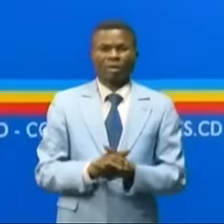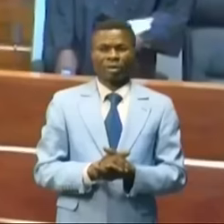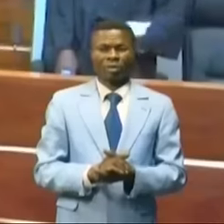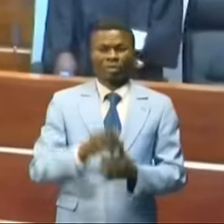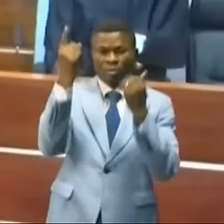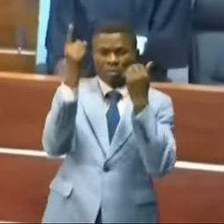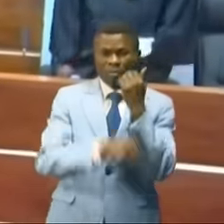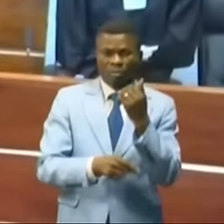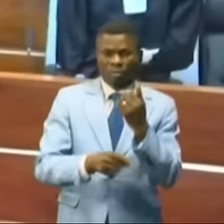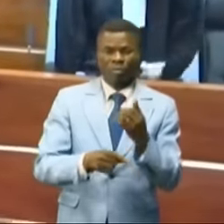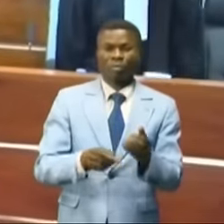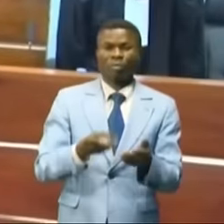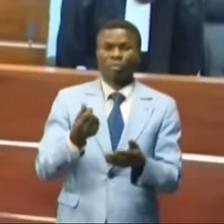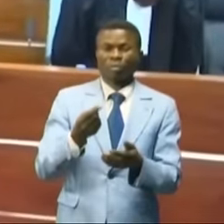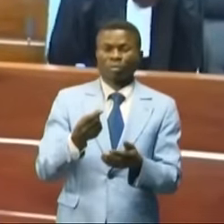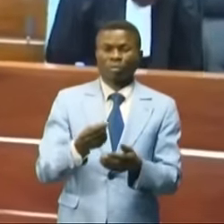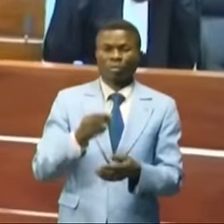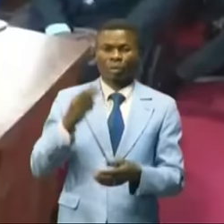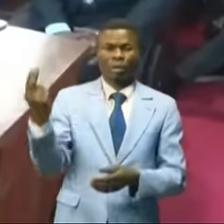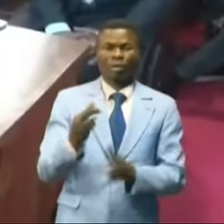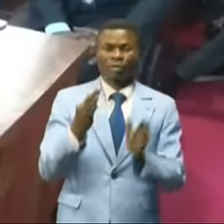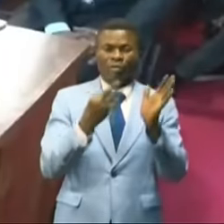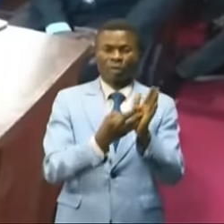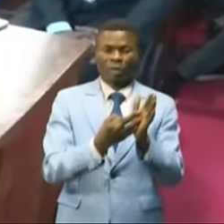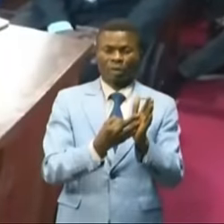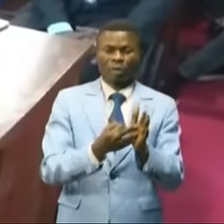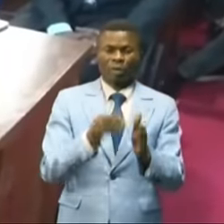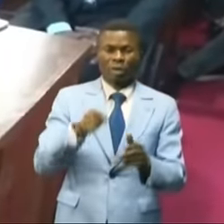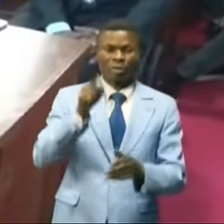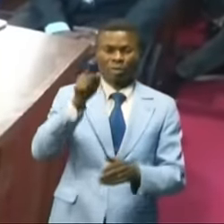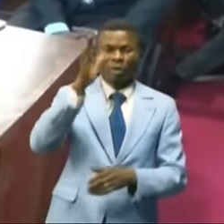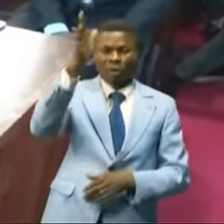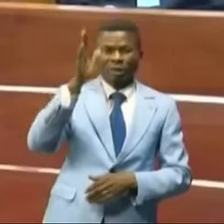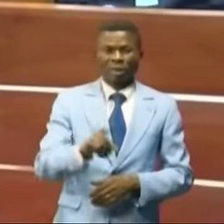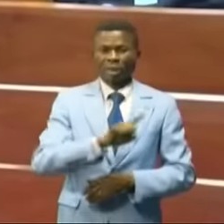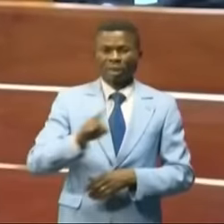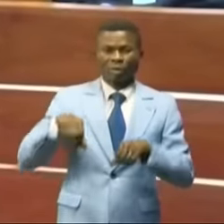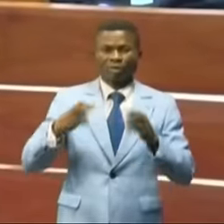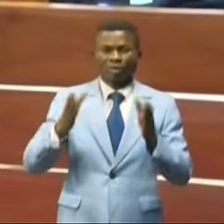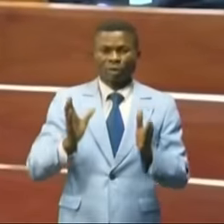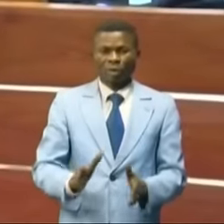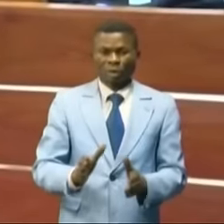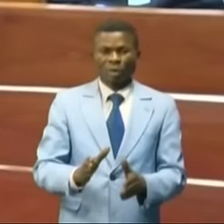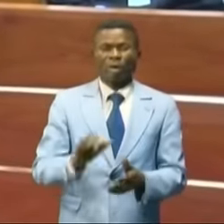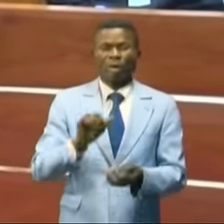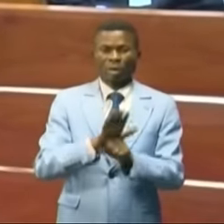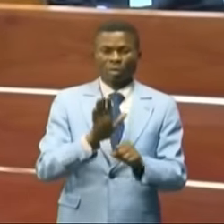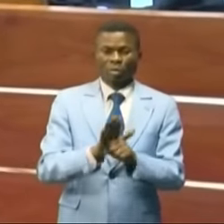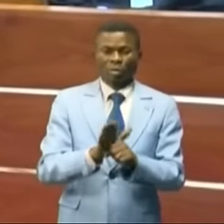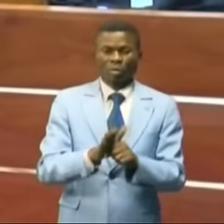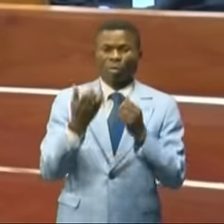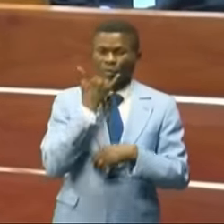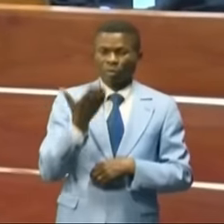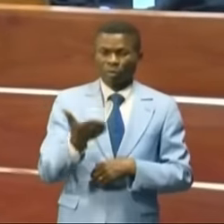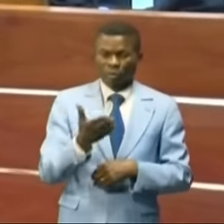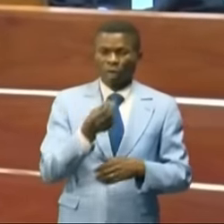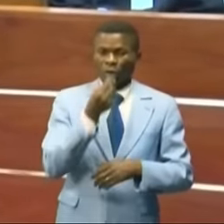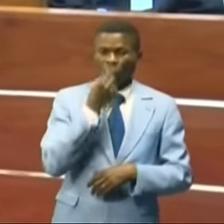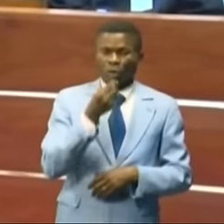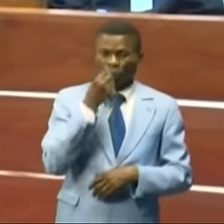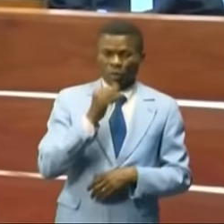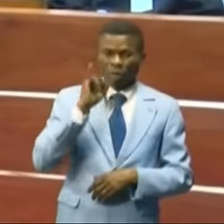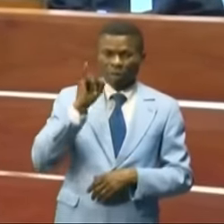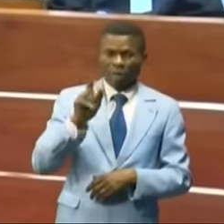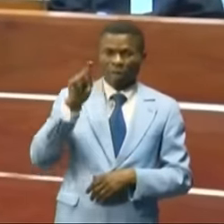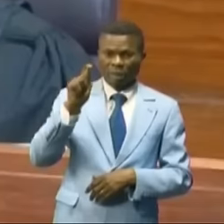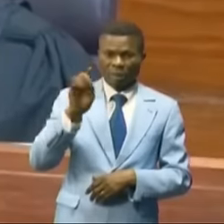Condamné à une amende de 27 500 000 francs congolais ainsi que des frais d'instance, Joseph Itélé Ilondo,